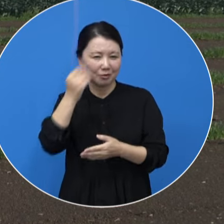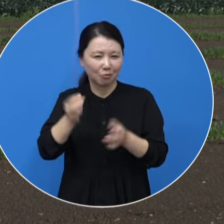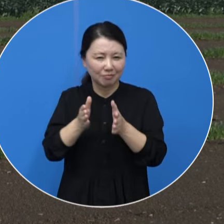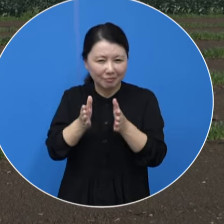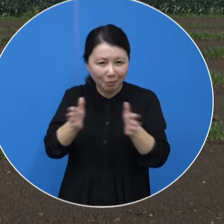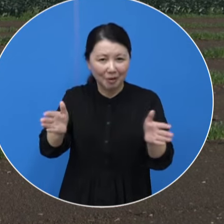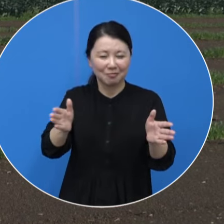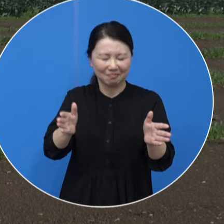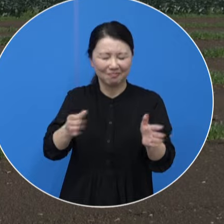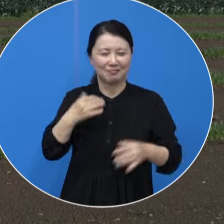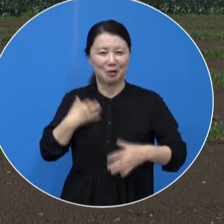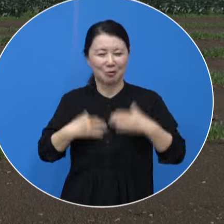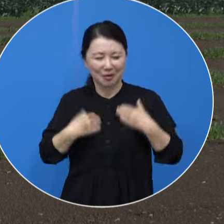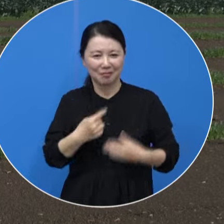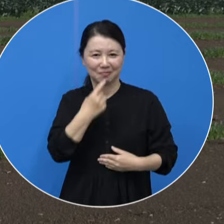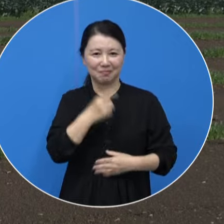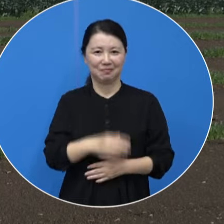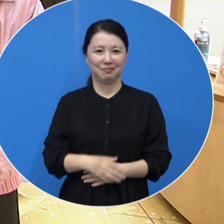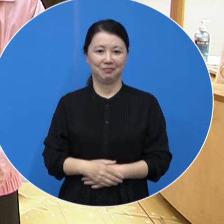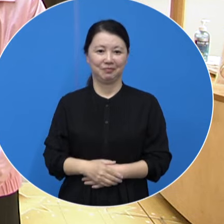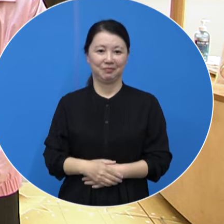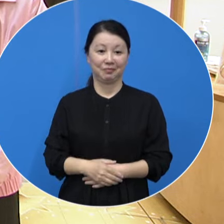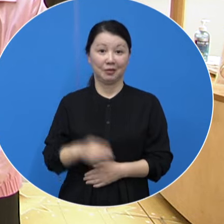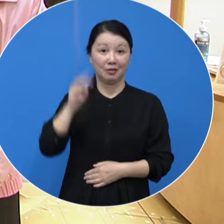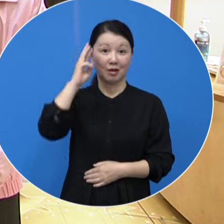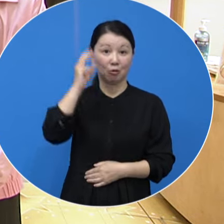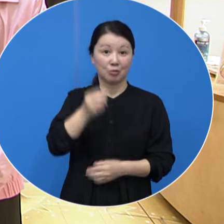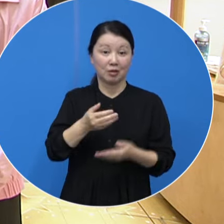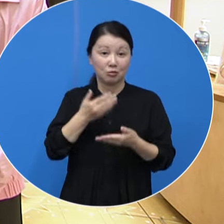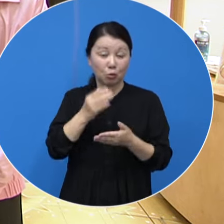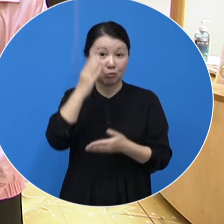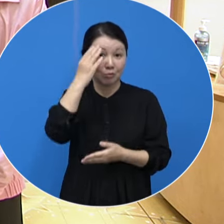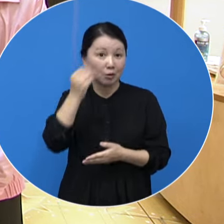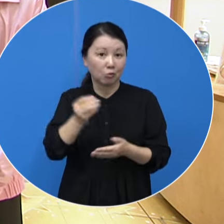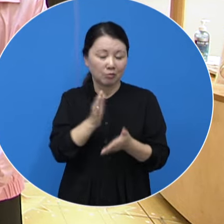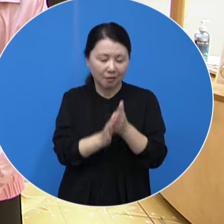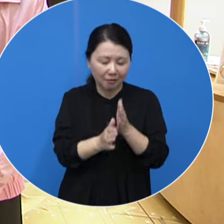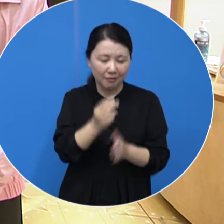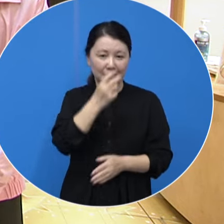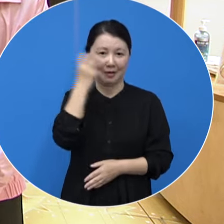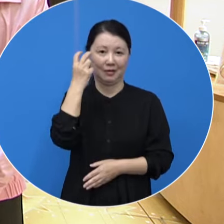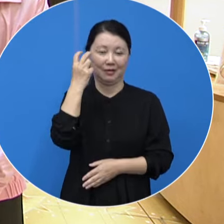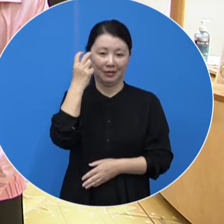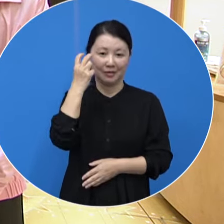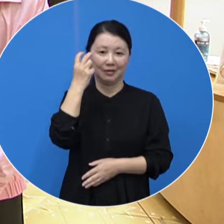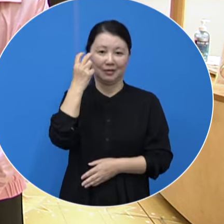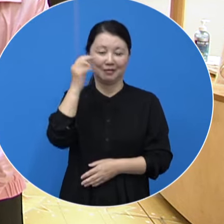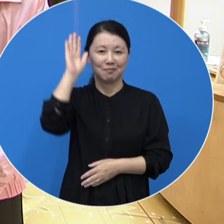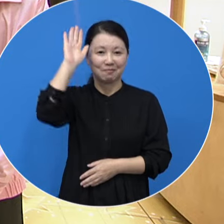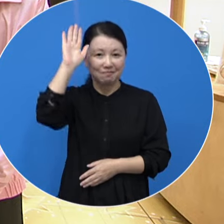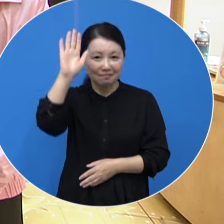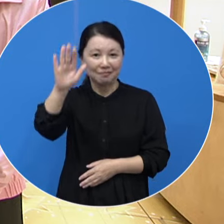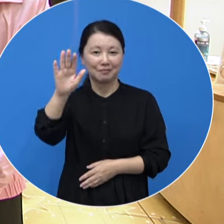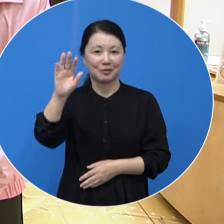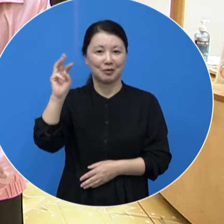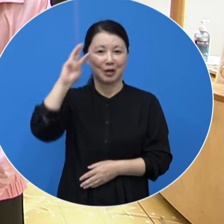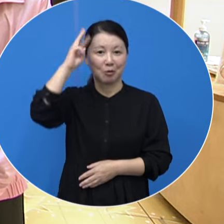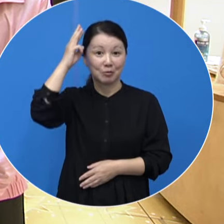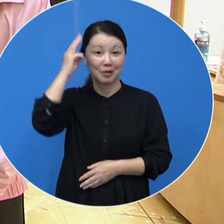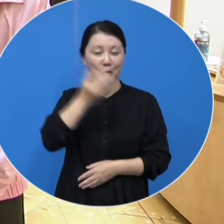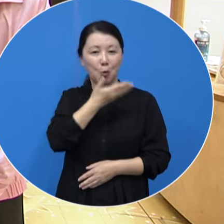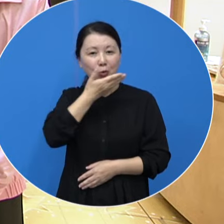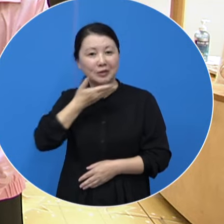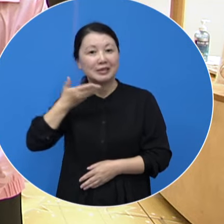が広がることにワクワクしました。 鹿児島の食の魅力を再発見しました。 これ